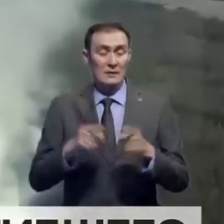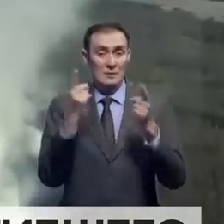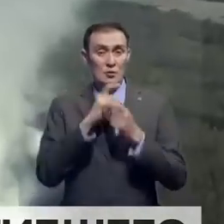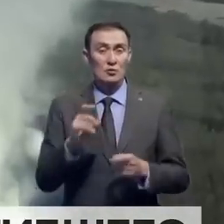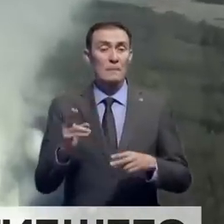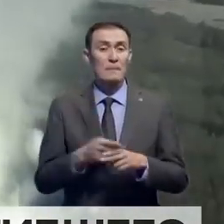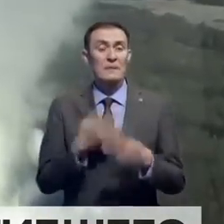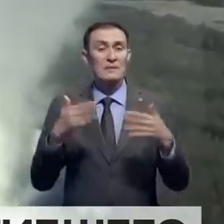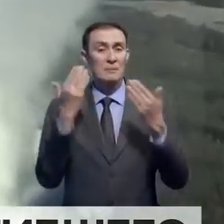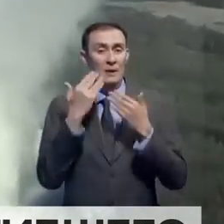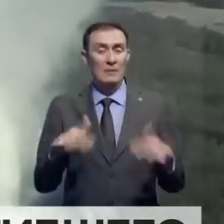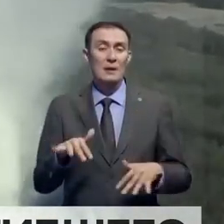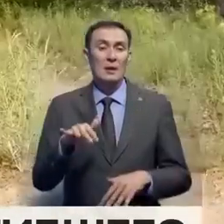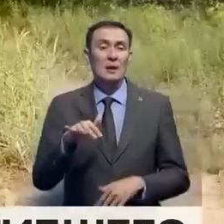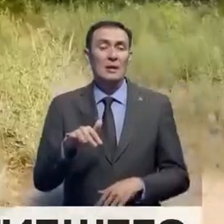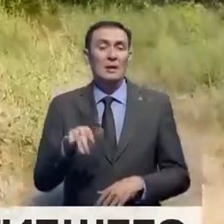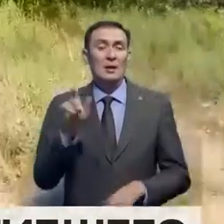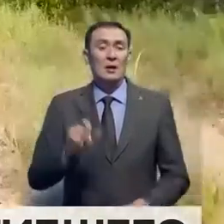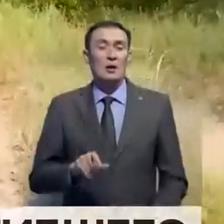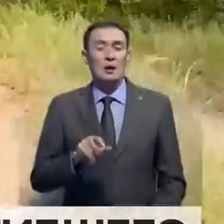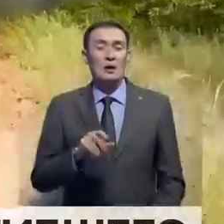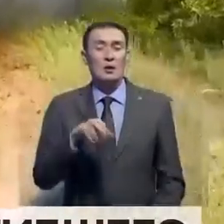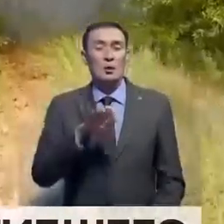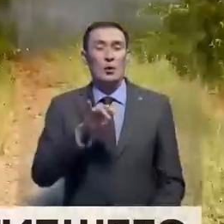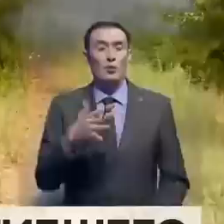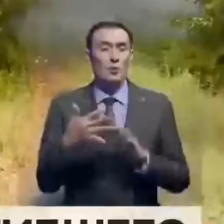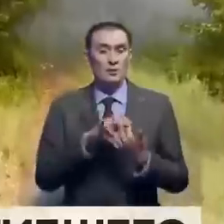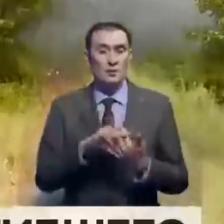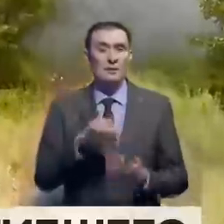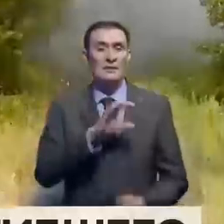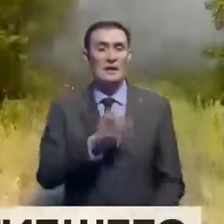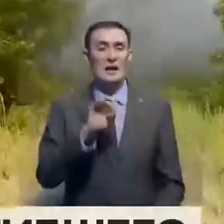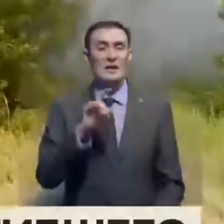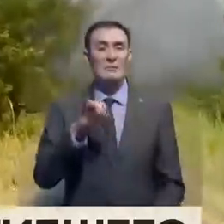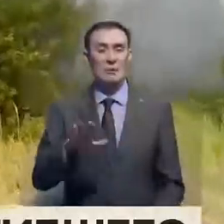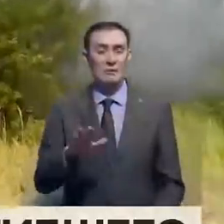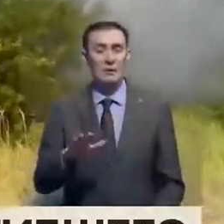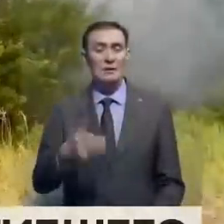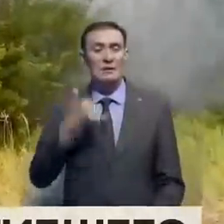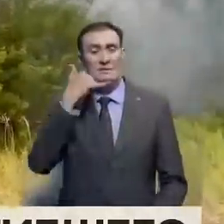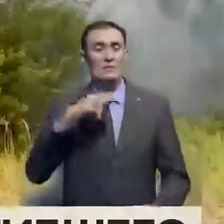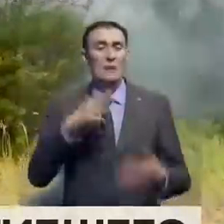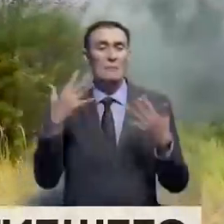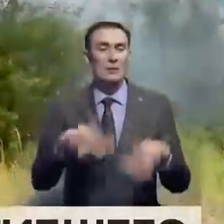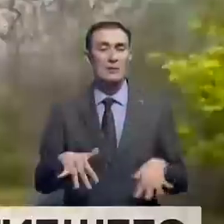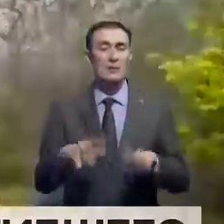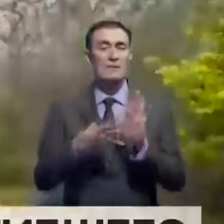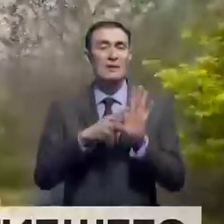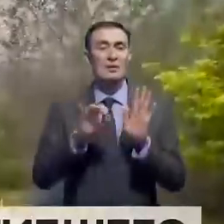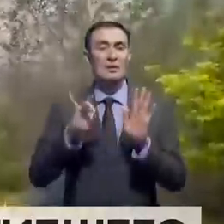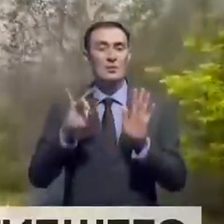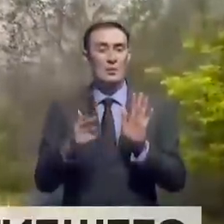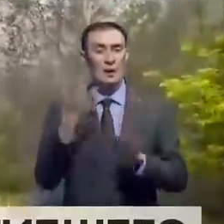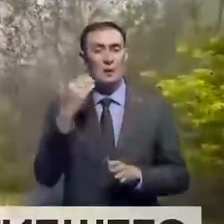сообщалось что без вести пропал житель села далонь Без карагайского района Сергей Архипов связь с ним была потеряна 9